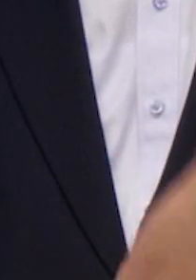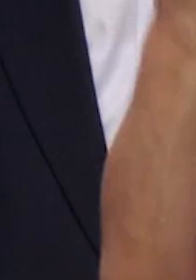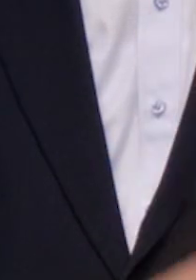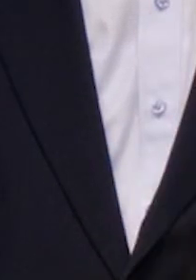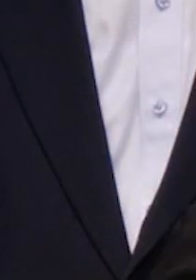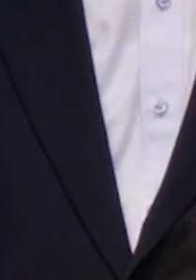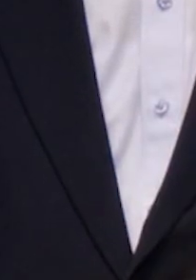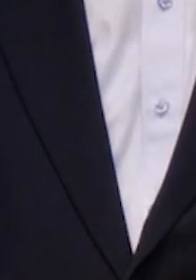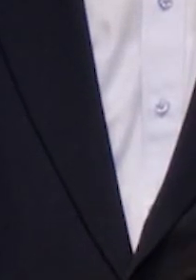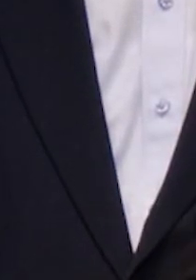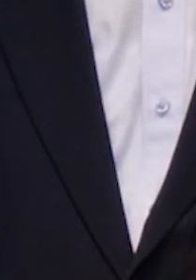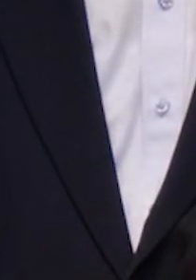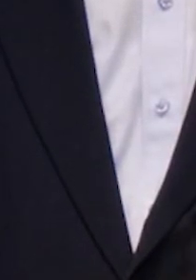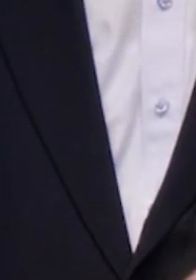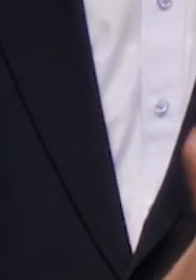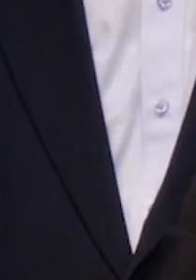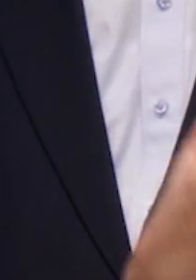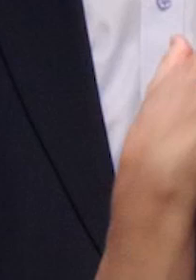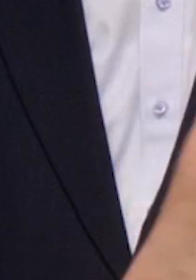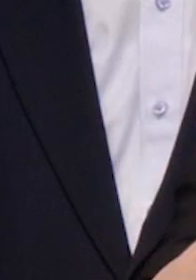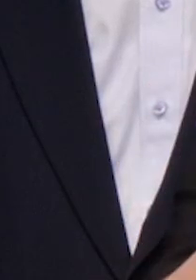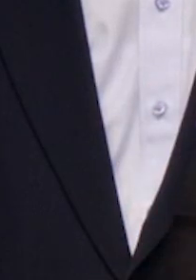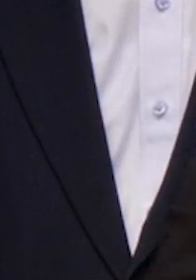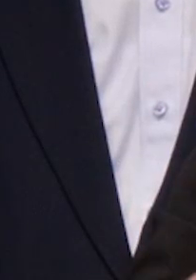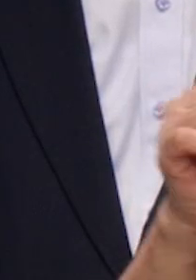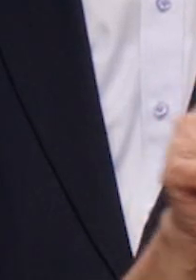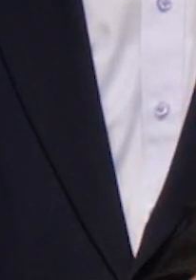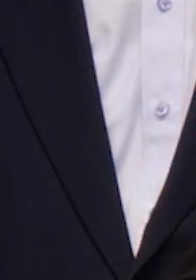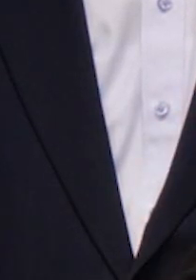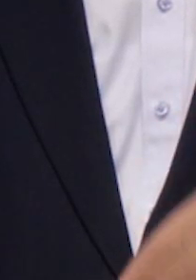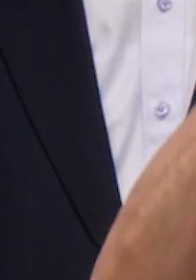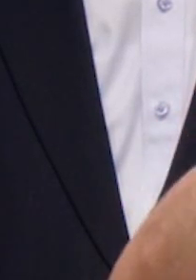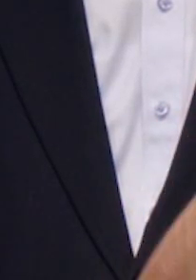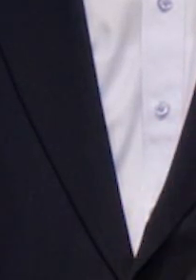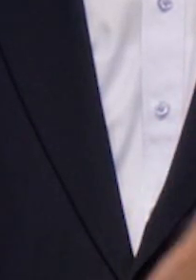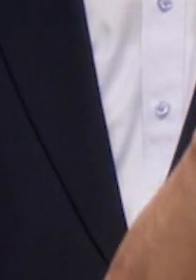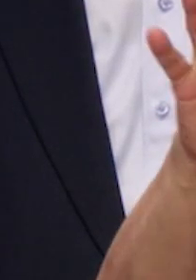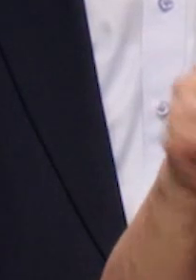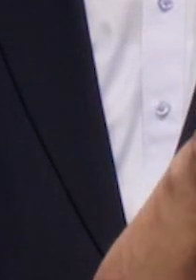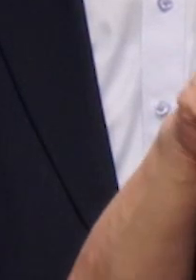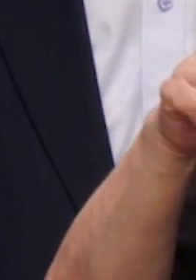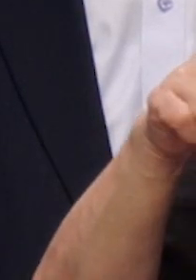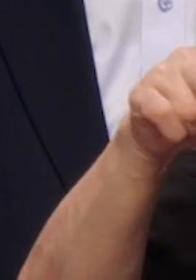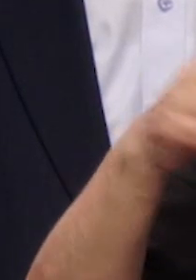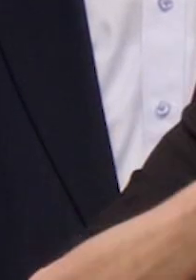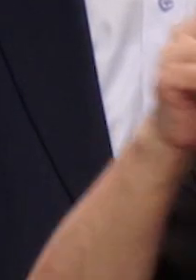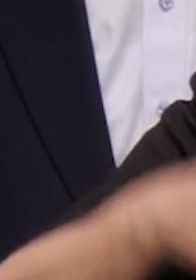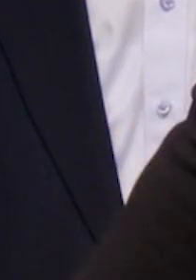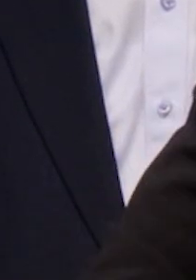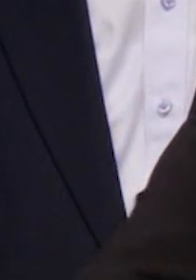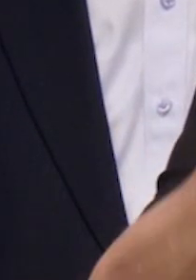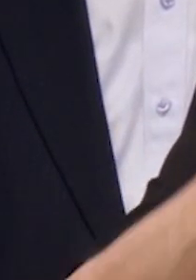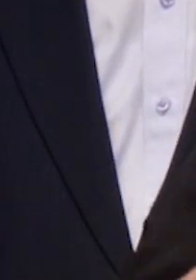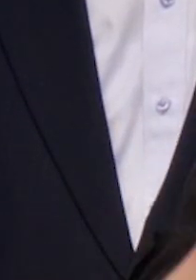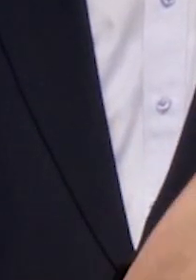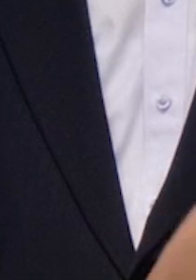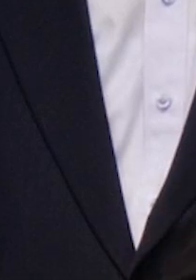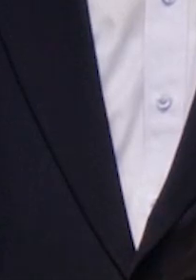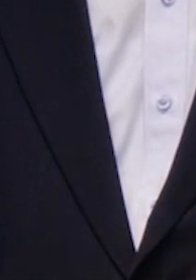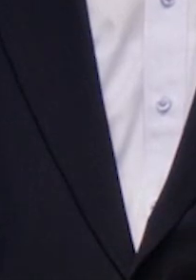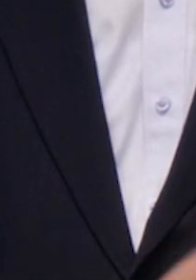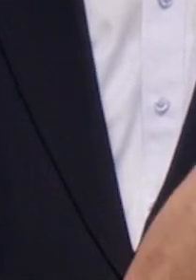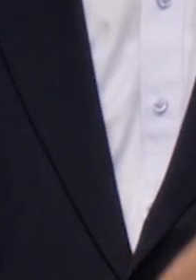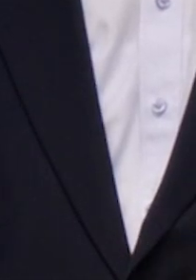책임을 져야 합니다. 민생에는 여야가 없습니다. 국민의힘은 정정식 의원 대표 발의로 남해안권